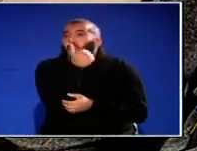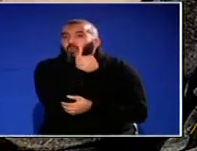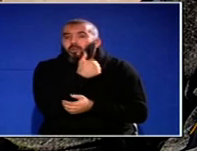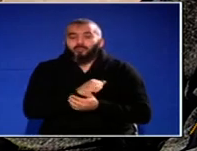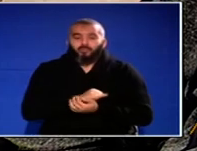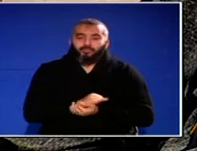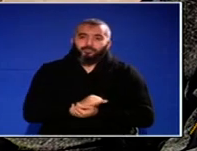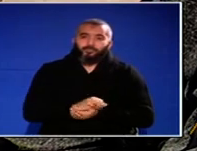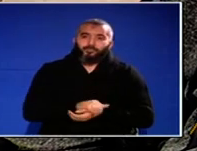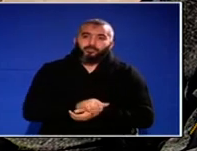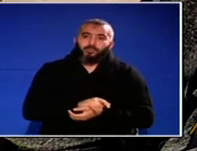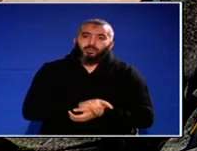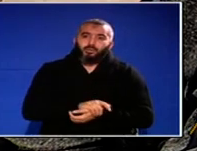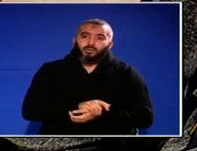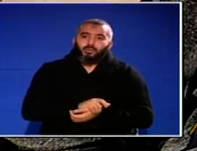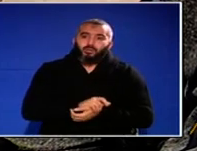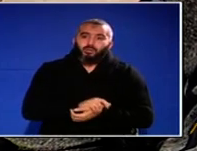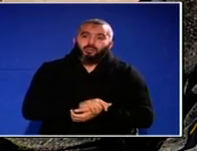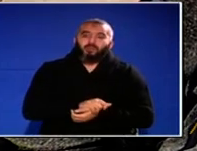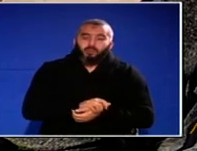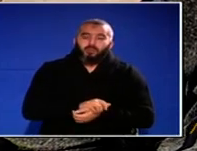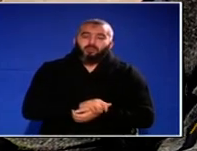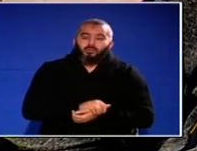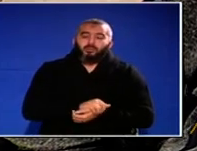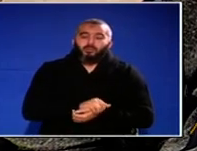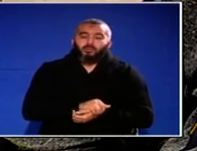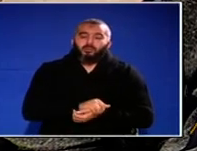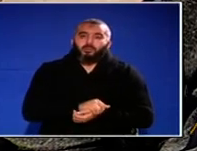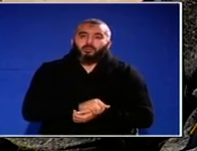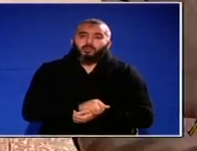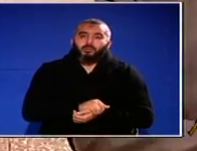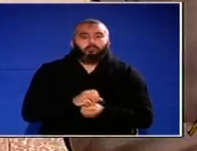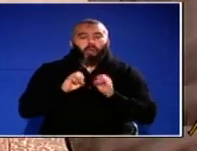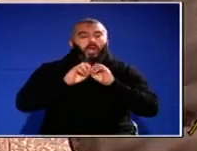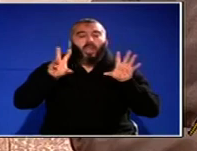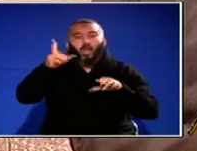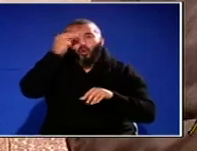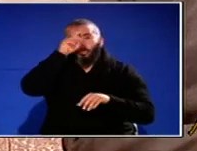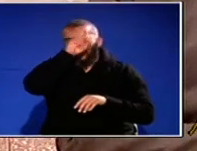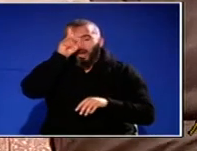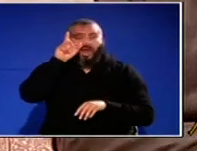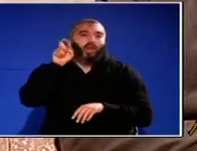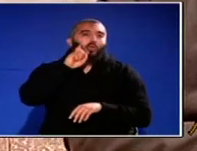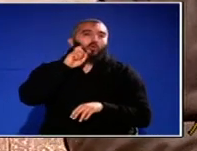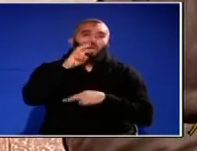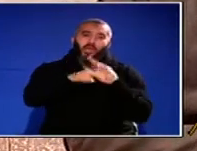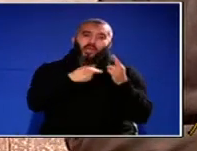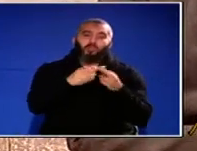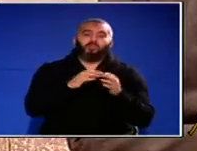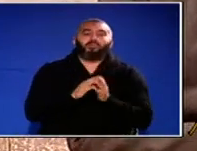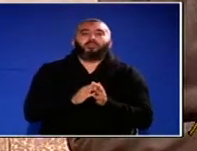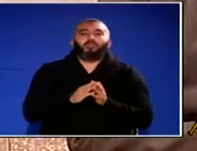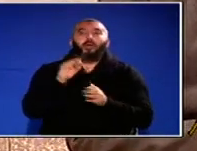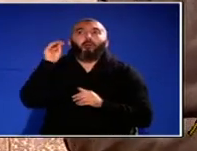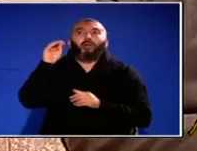الركعه الاولى كيف نقضيها؟ يعني نقضيها الاخيره او نعيد الركعه الاولى؟ واضح ان شاء الله يبين لنا الشيخ ان شاء الله. بارك الله فيك.